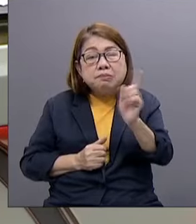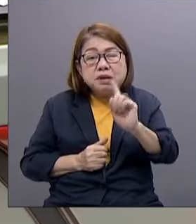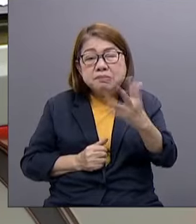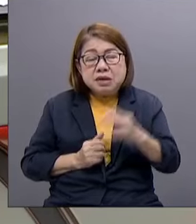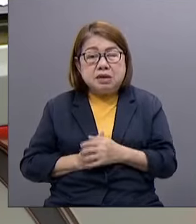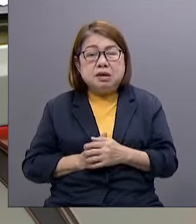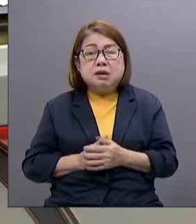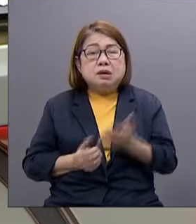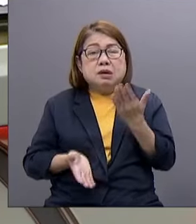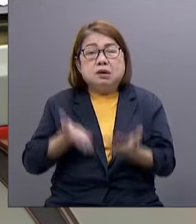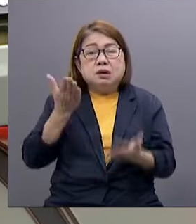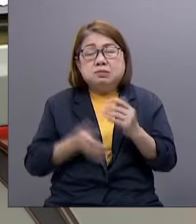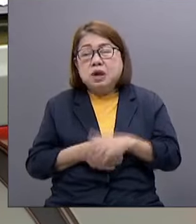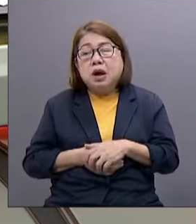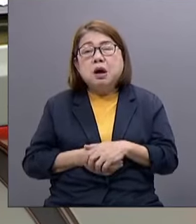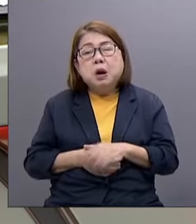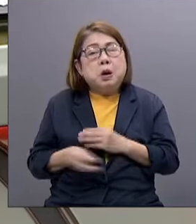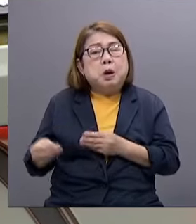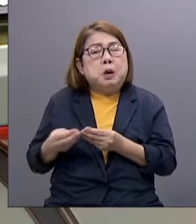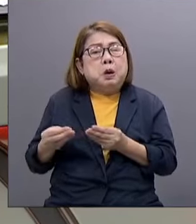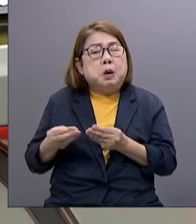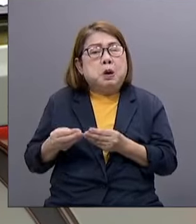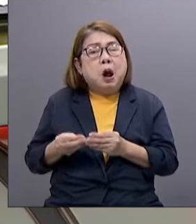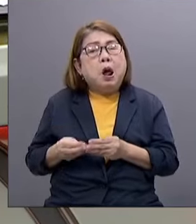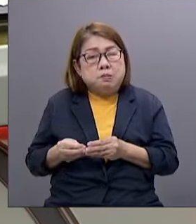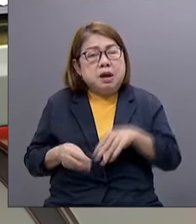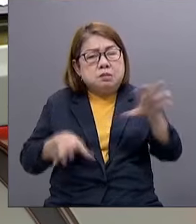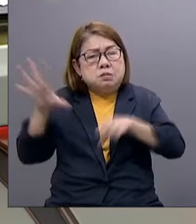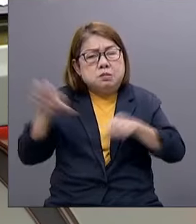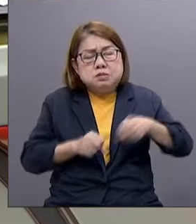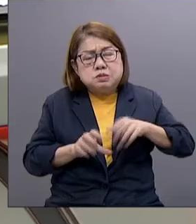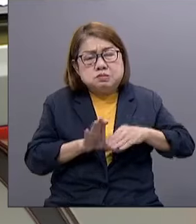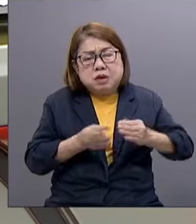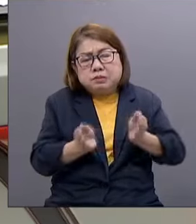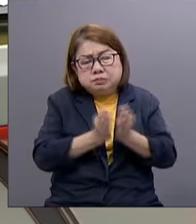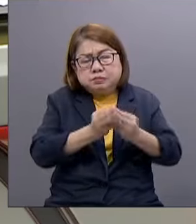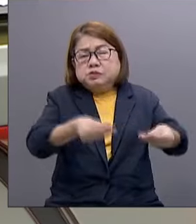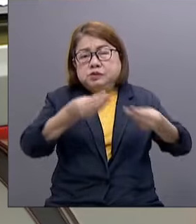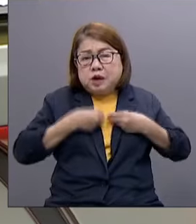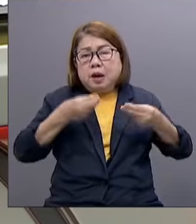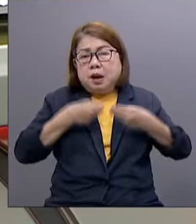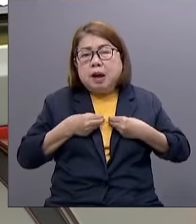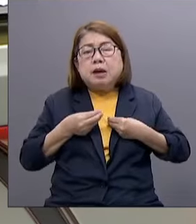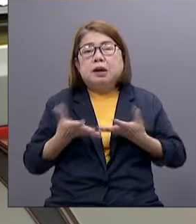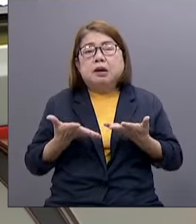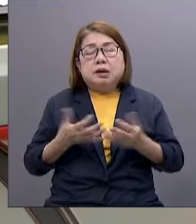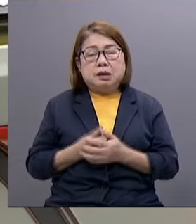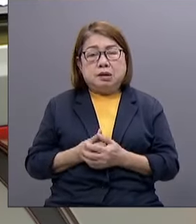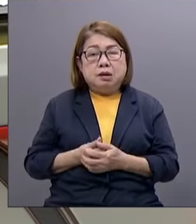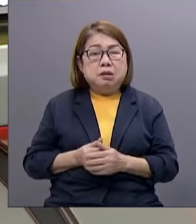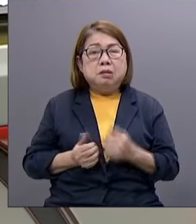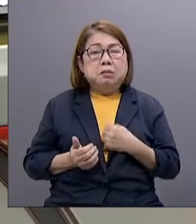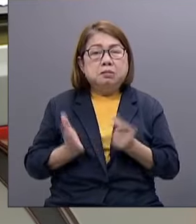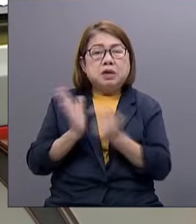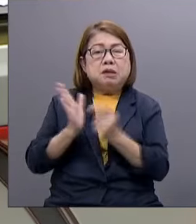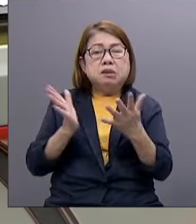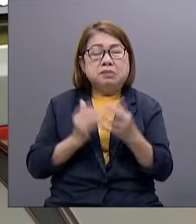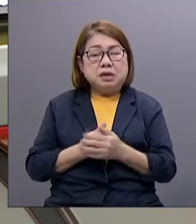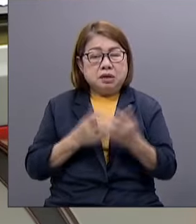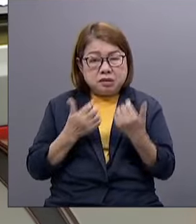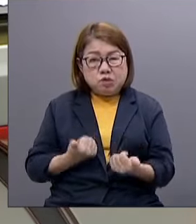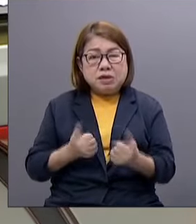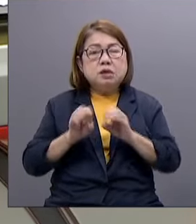งมาเพื่อส่งคนใดคนหนึ่งให้ได้ผ่านเข้ารอบจนได้มาซึ่งสว.นะคะเพียงแต่ว่าณขณะนี้เนี่ยสิ่งที่เกิดขึ้นมันก็ยังค